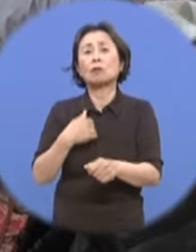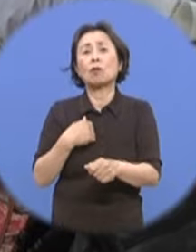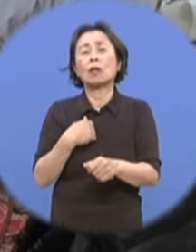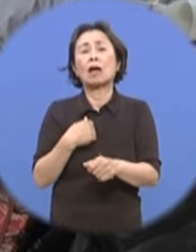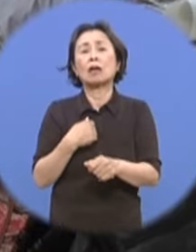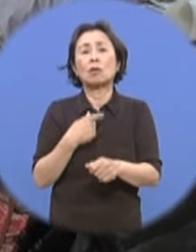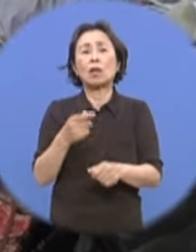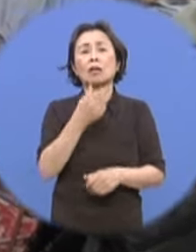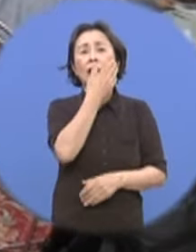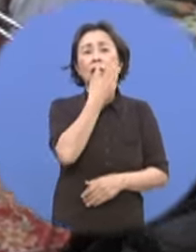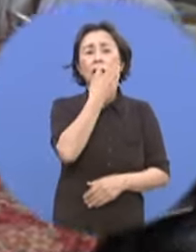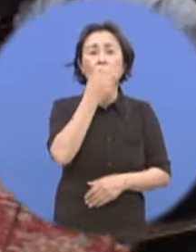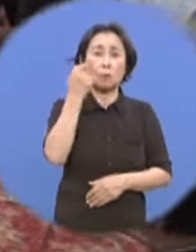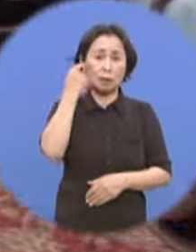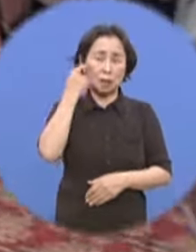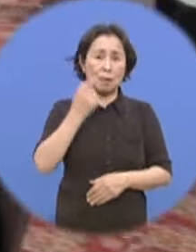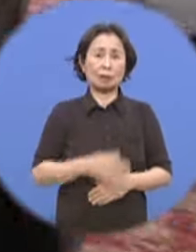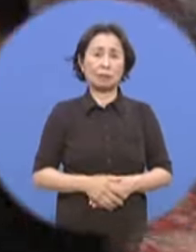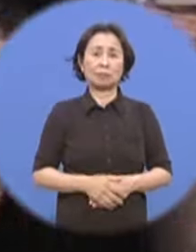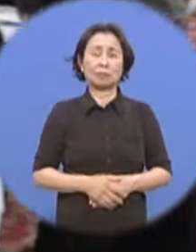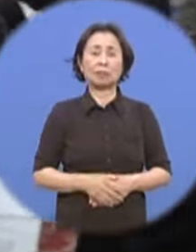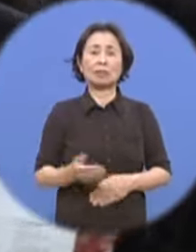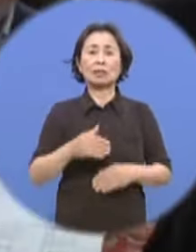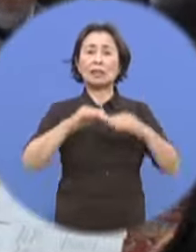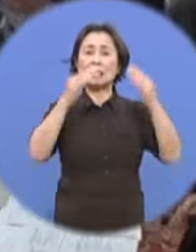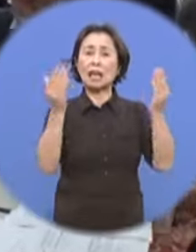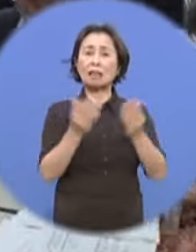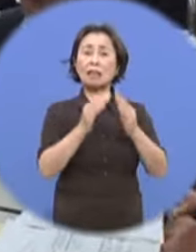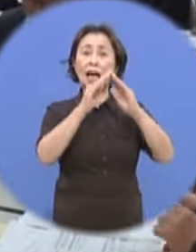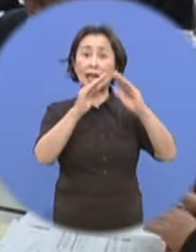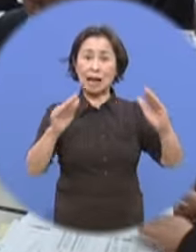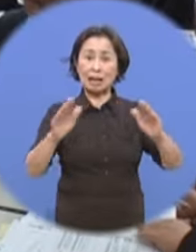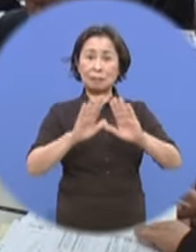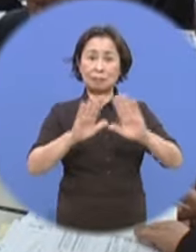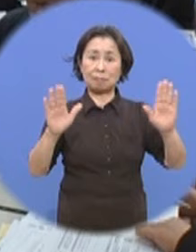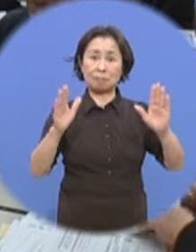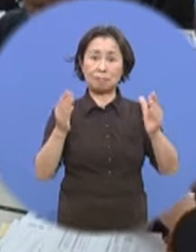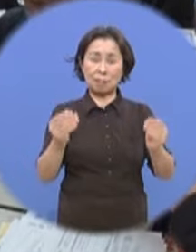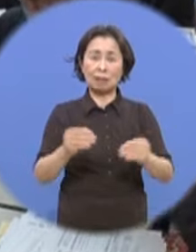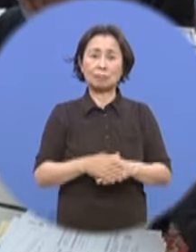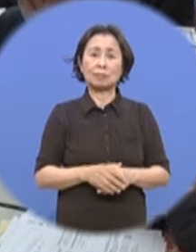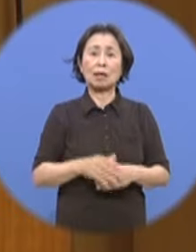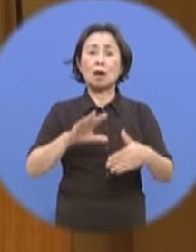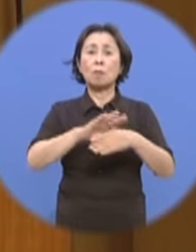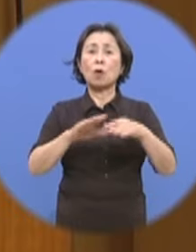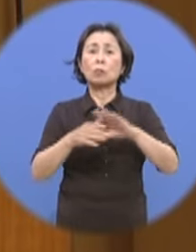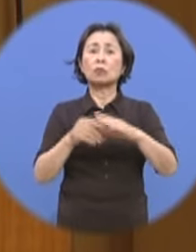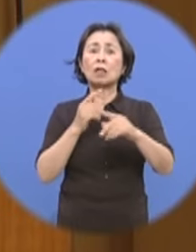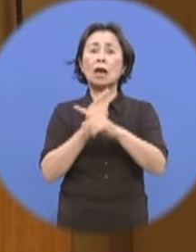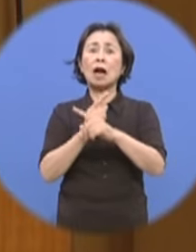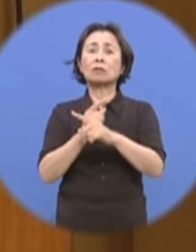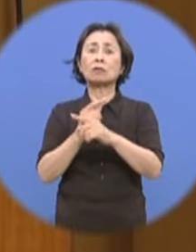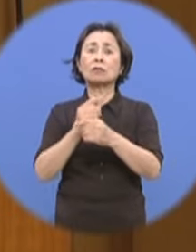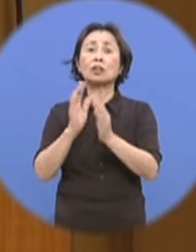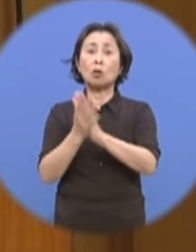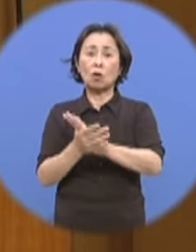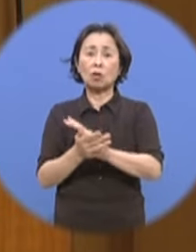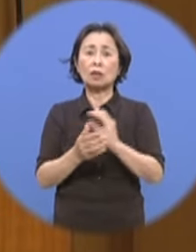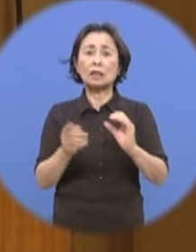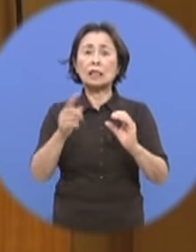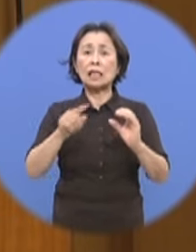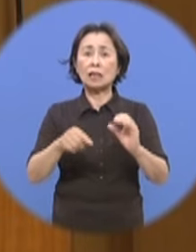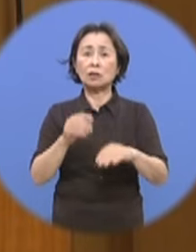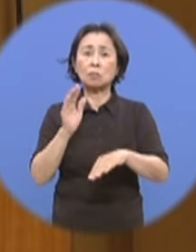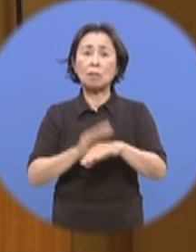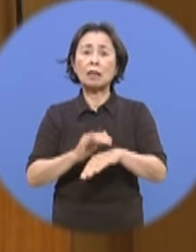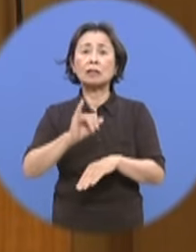ます文化会に続いて全体会が開かれました文部科学省のCSマイスターで東京都